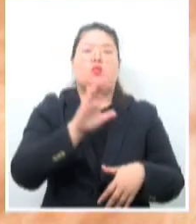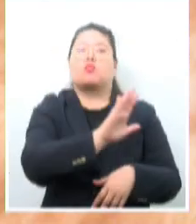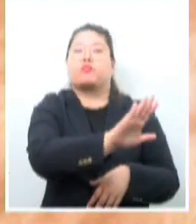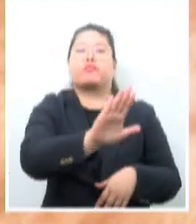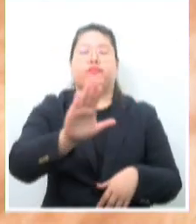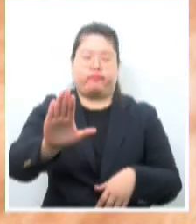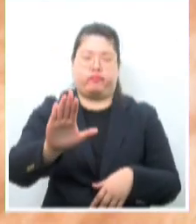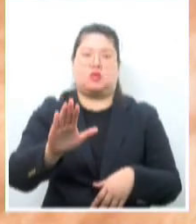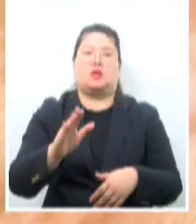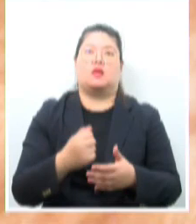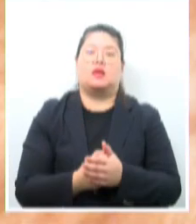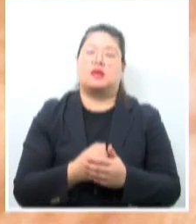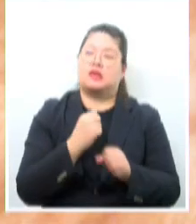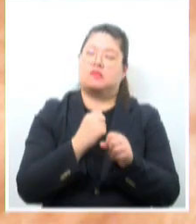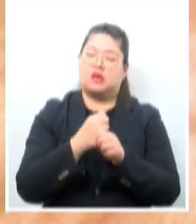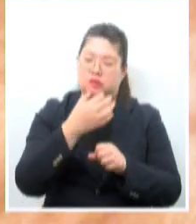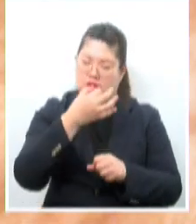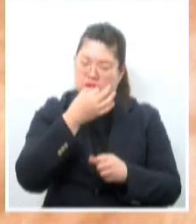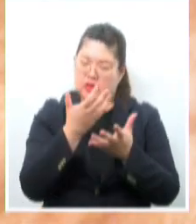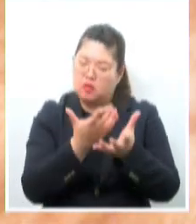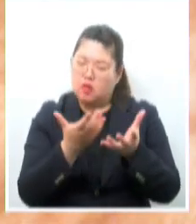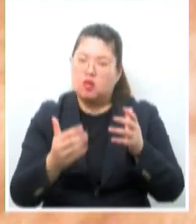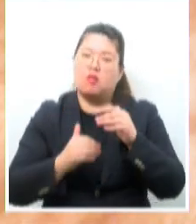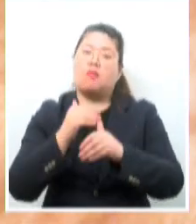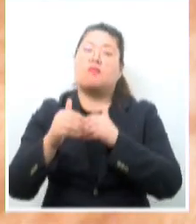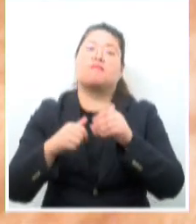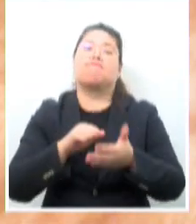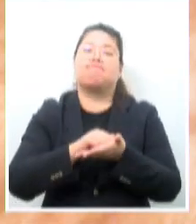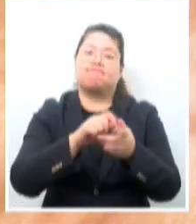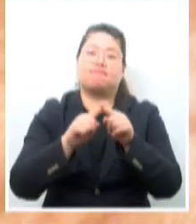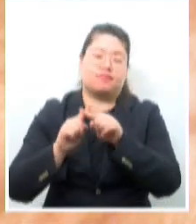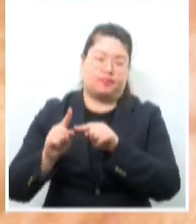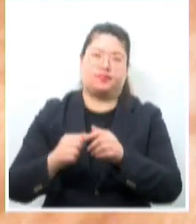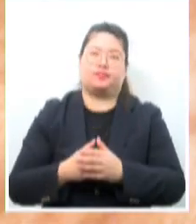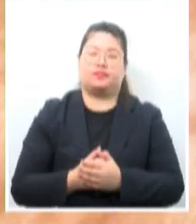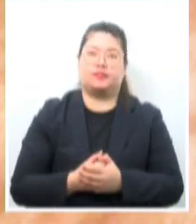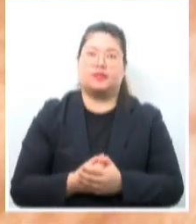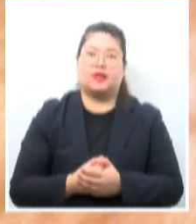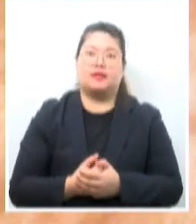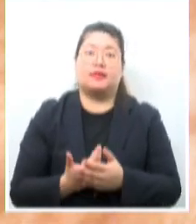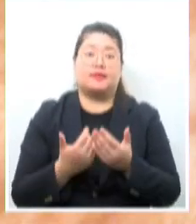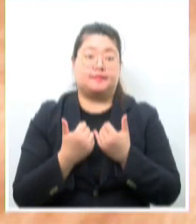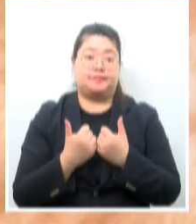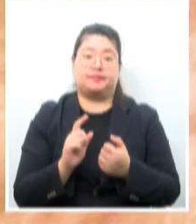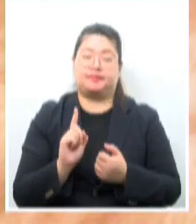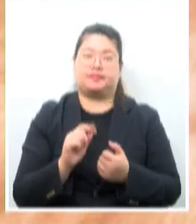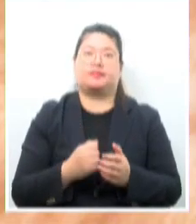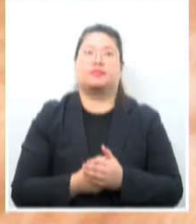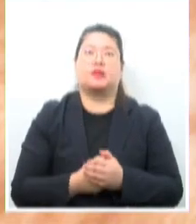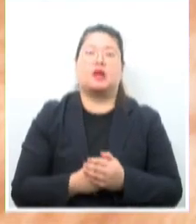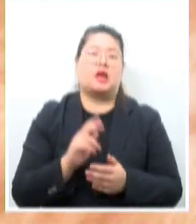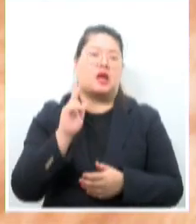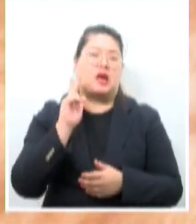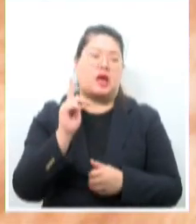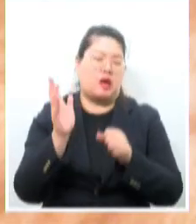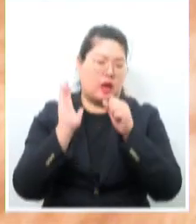แล้วก็นำไปสู่การสร้างมูลค่าเพิ่มให้กับผลิตภัณฑ์แล้วก็การบริการของท้องถิ่นค่ะท่านผู้ชมทุกท่านคะเราไปต่อกันนะคะกับข่าวประชาสัมพันธ์จ